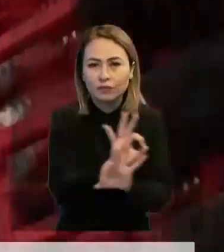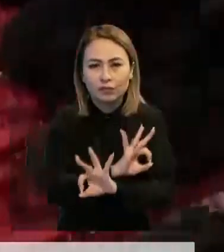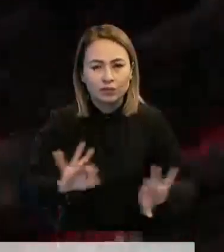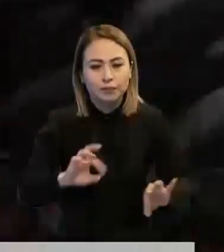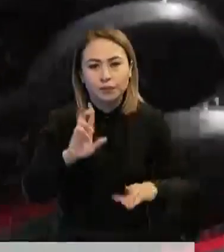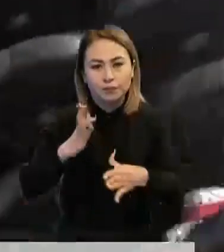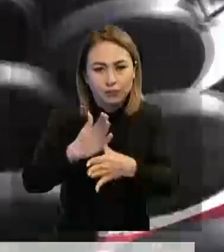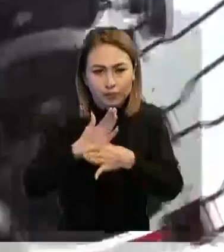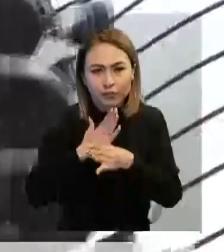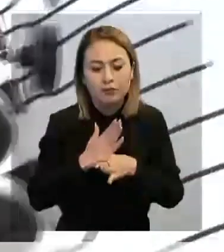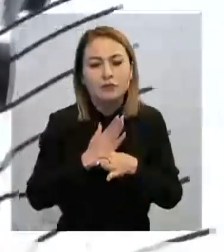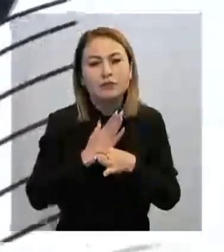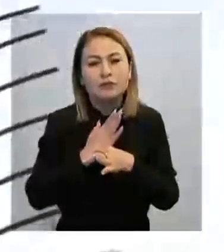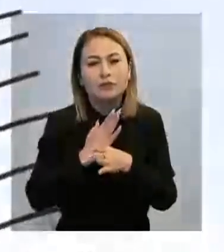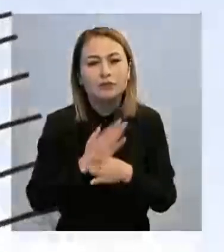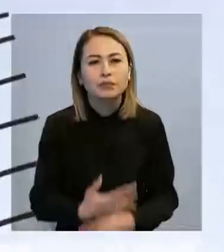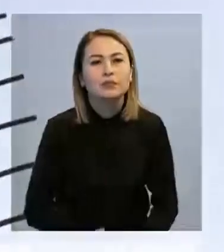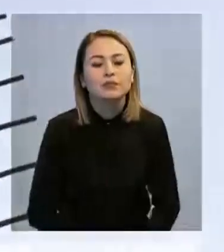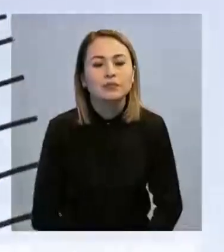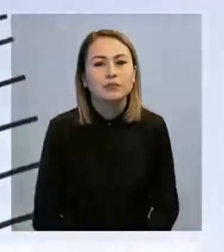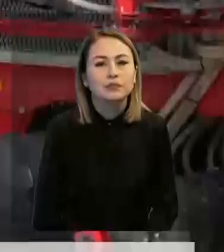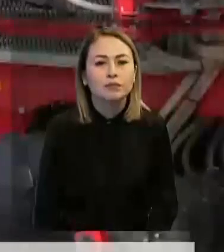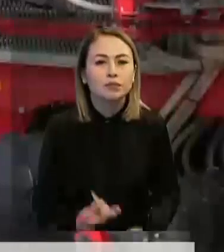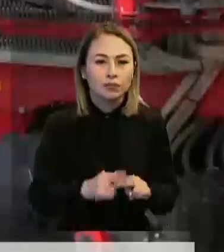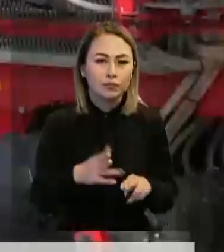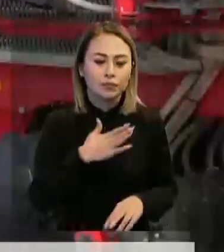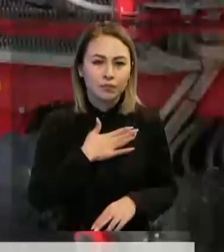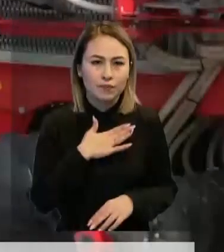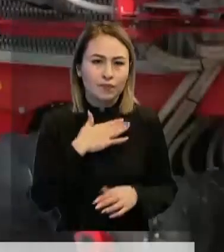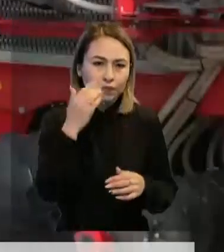өзінің біздің елде монополист болуға жағдайы бар. Сонда біз өзіміз